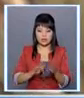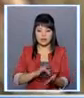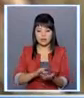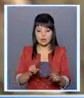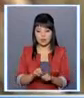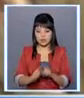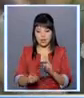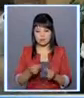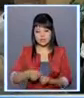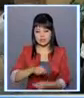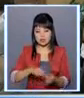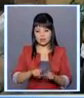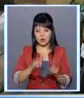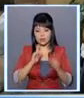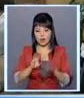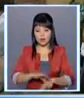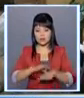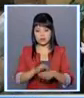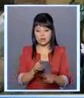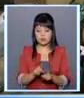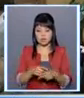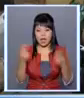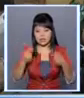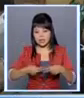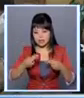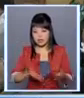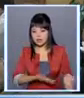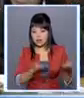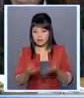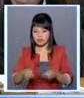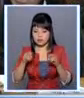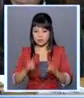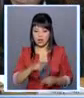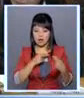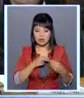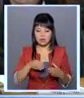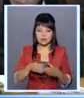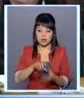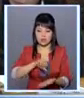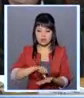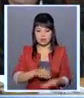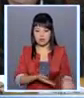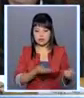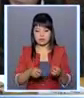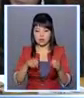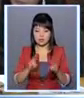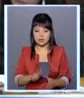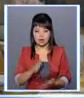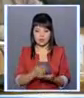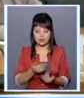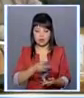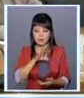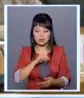Отырысқа бизнес өкілдері мен кеден қызметкерлері қатысты. Тараптар әкімшілік кедергілерді қысқарту, қағазбастылықты азайту және жауапкершілікті